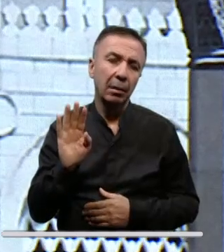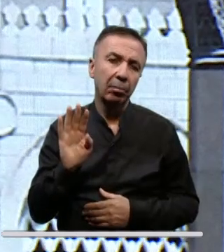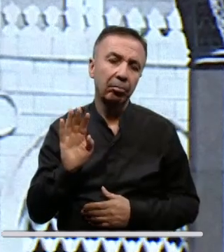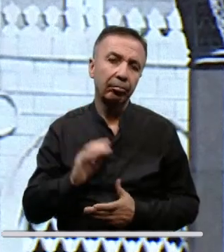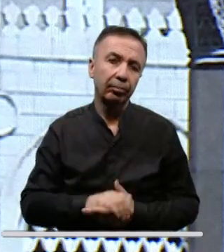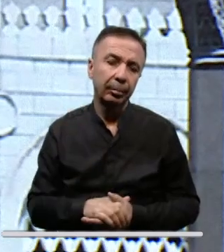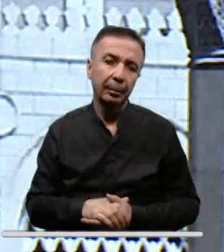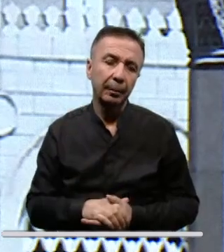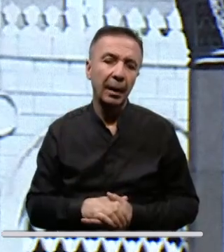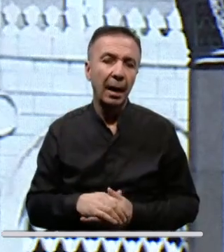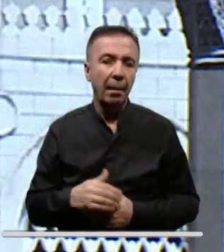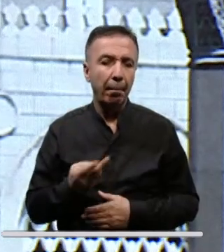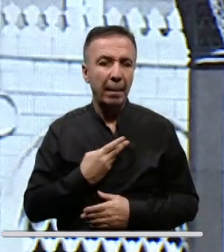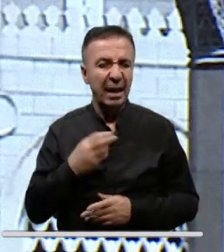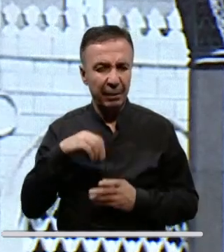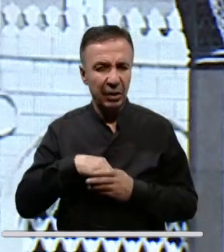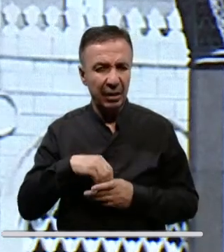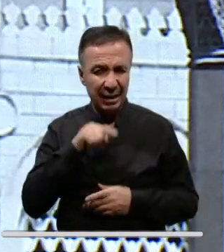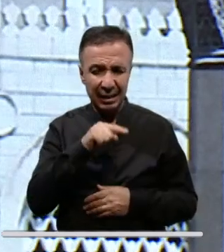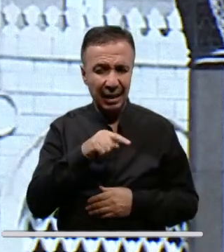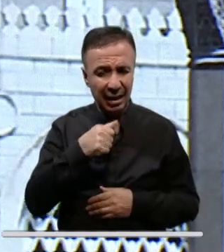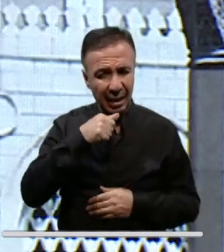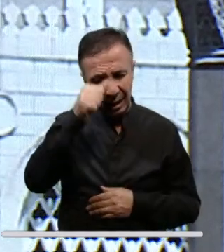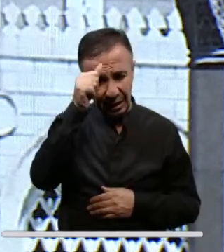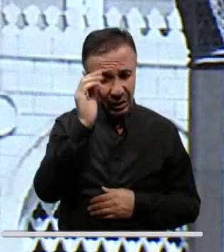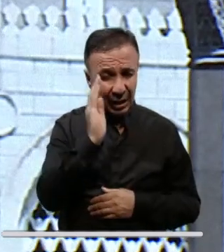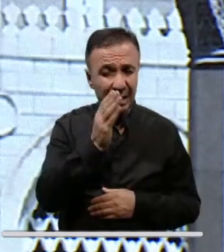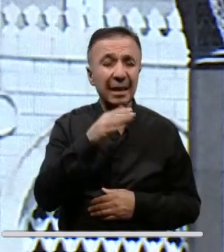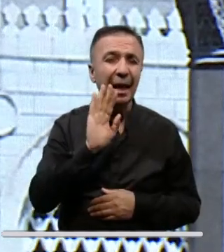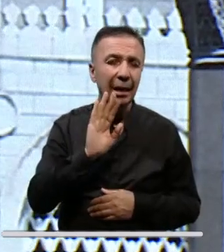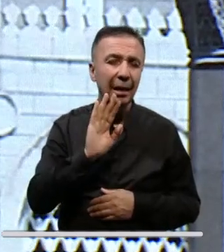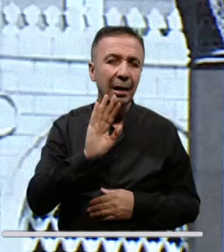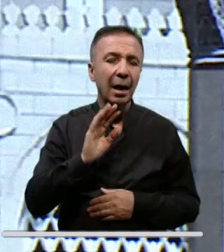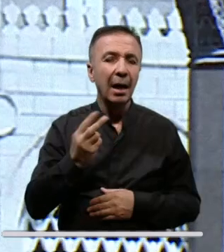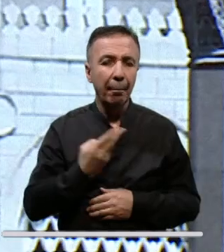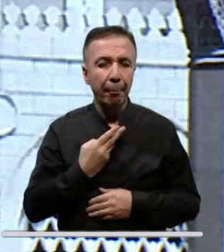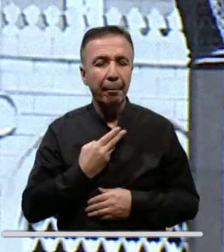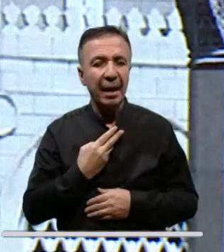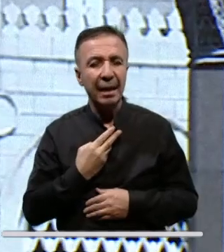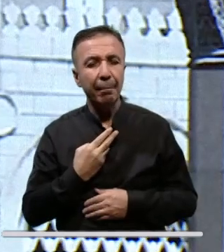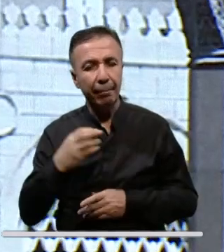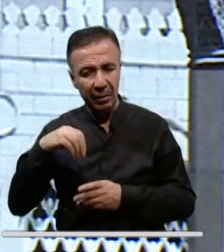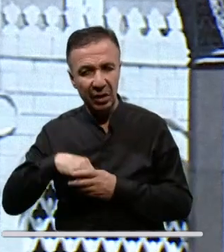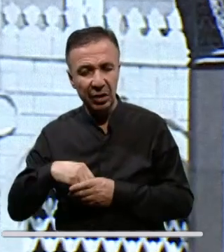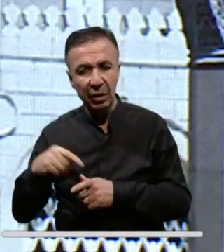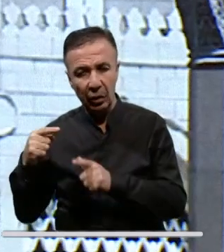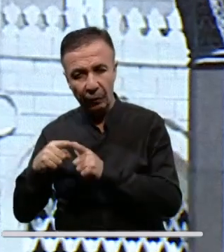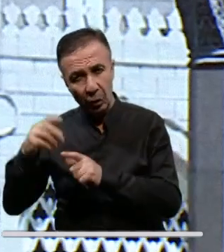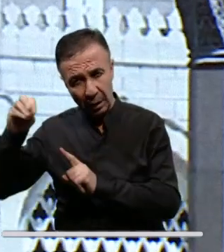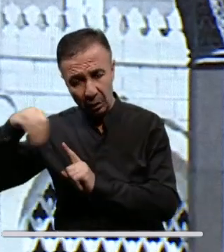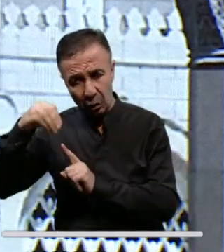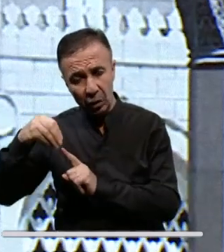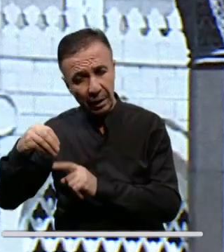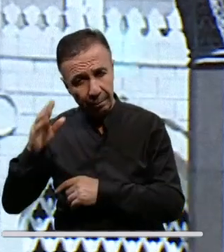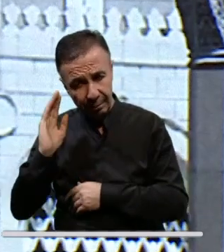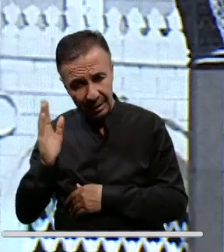hocam benim yerime sen git bu değil benim yerime Furkan hocam gidecek ve bir